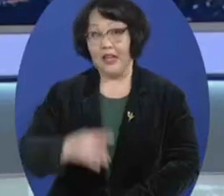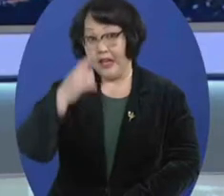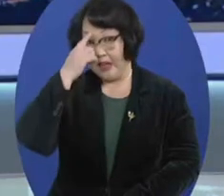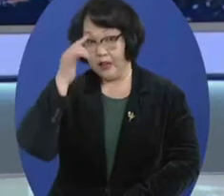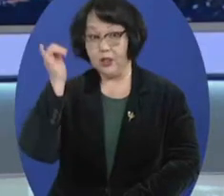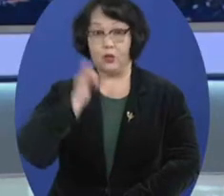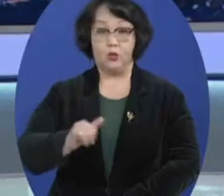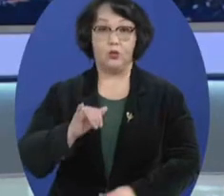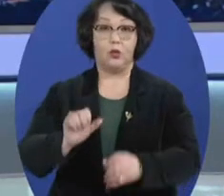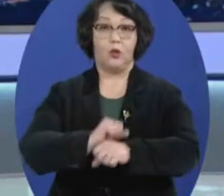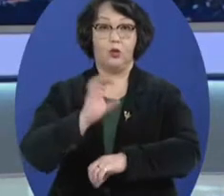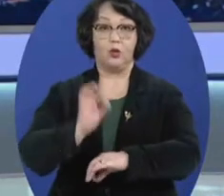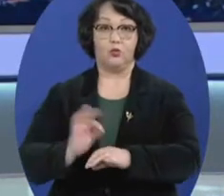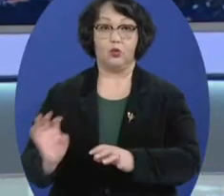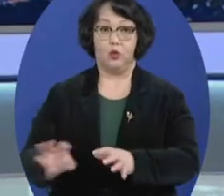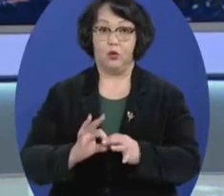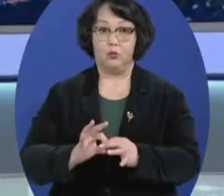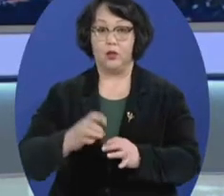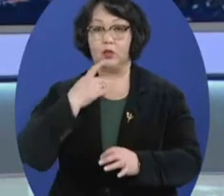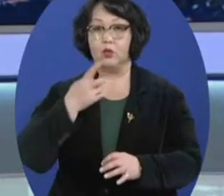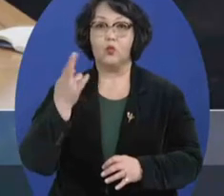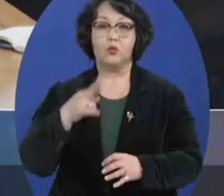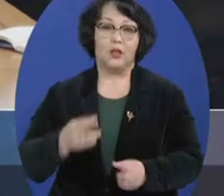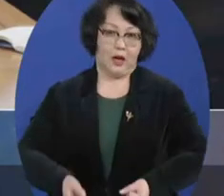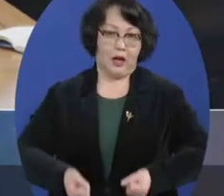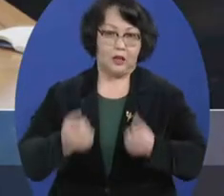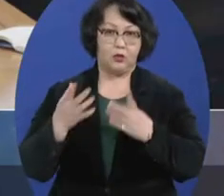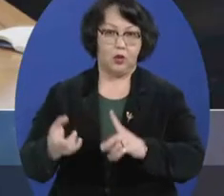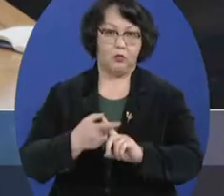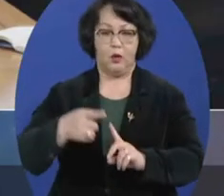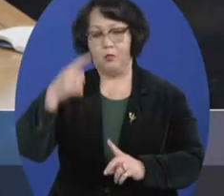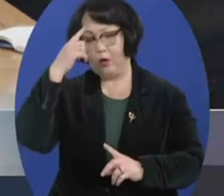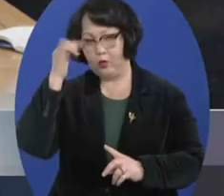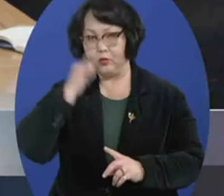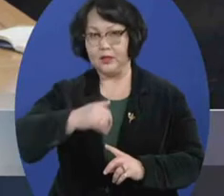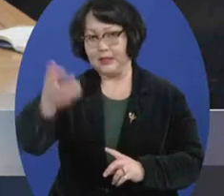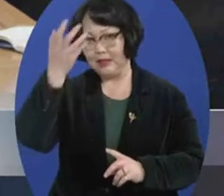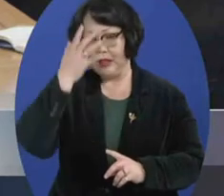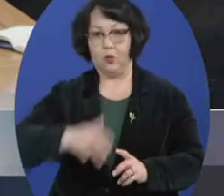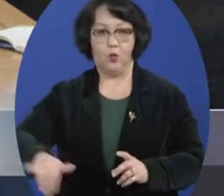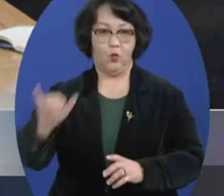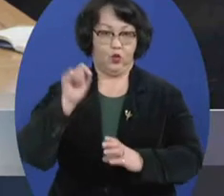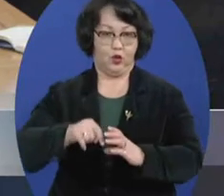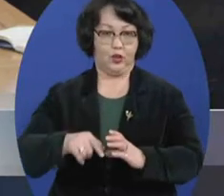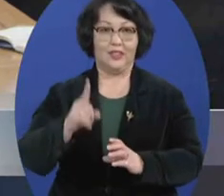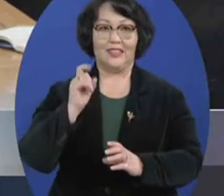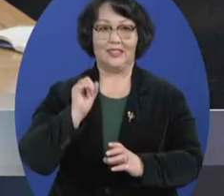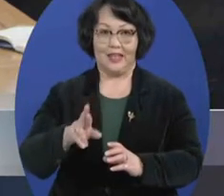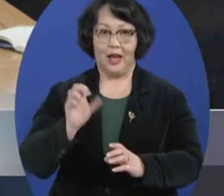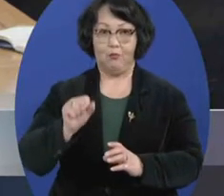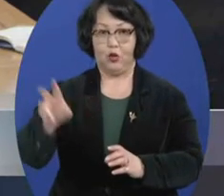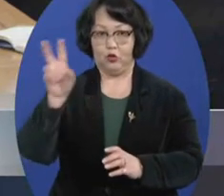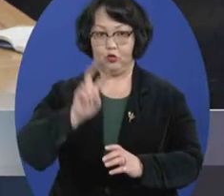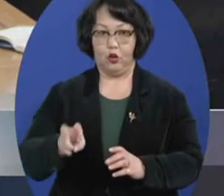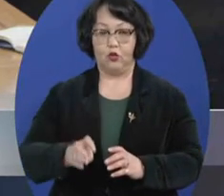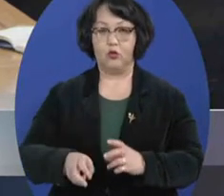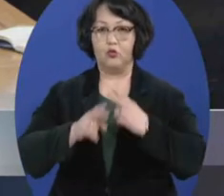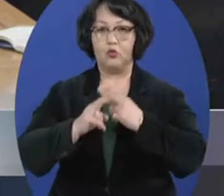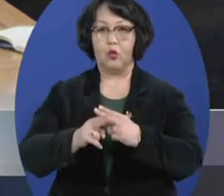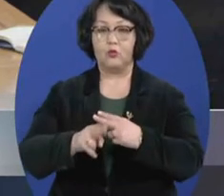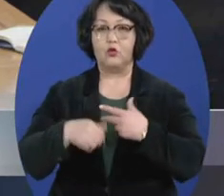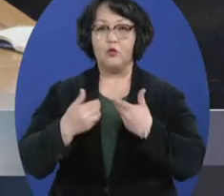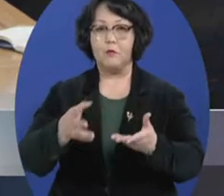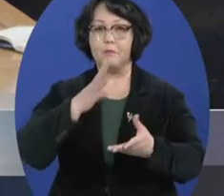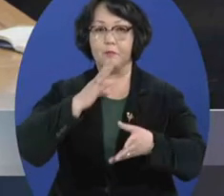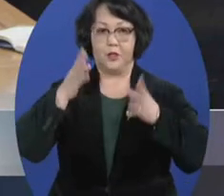Бүгд найрамдах нийтлэг улс орны цар тахлын нөхцөл байдал нэн хүндэрч байгаатай холбогдуулаад Монгол улсын засгийн газраас тус улсад 1 сая Америк долларын хүмүүнлэгийн